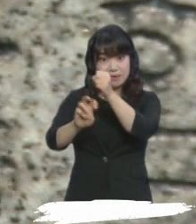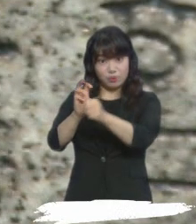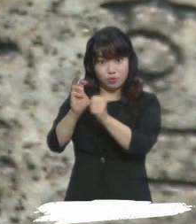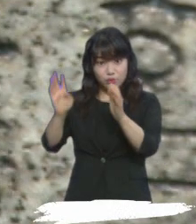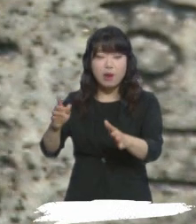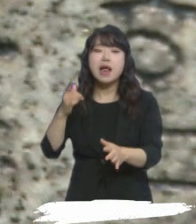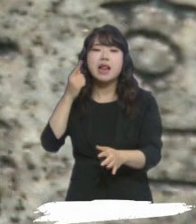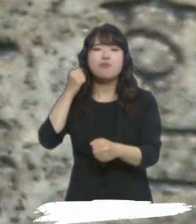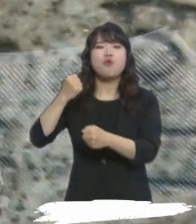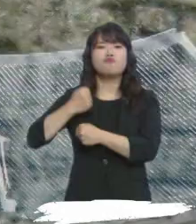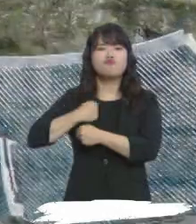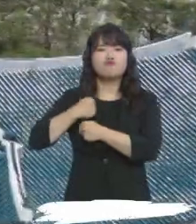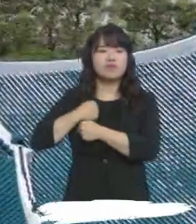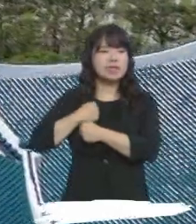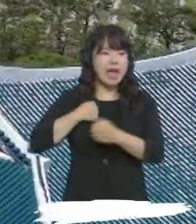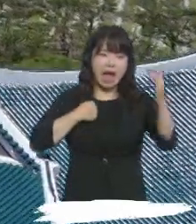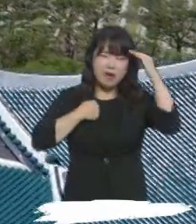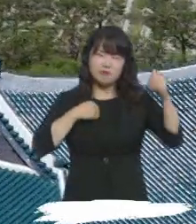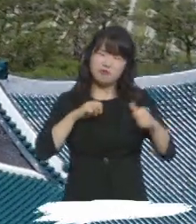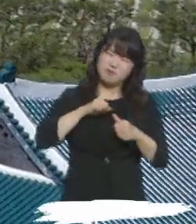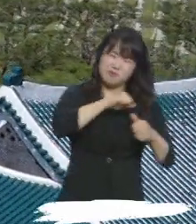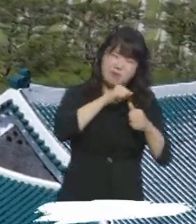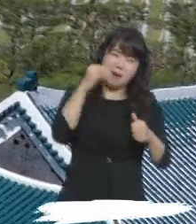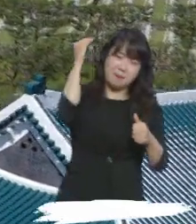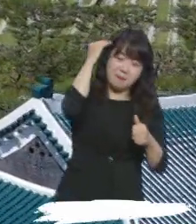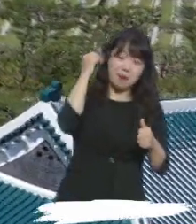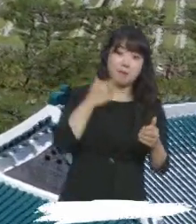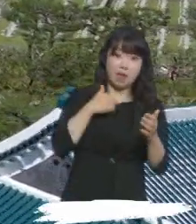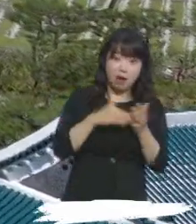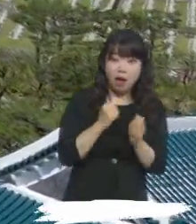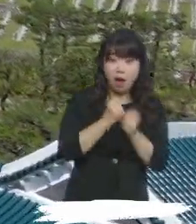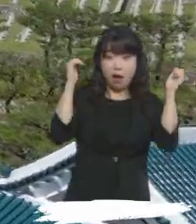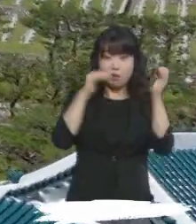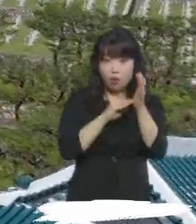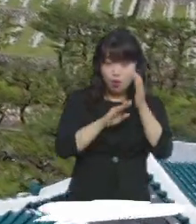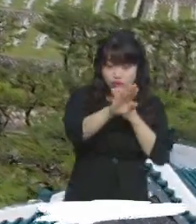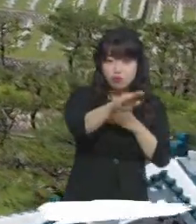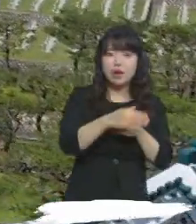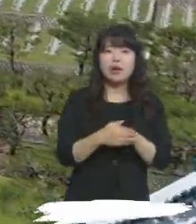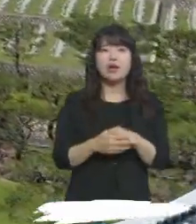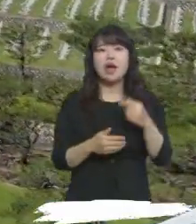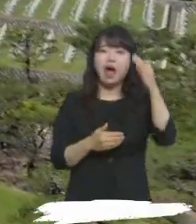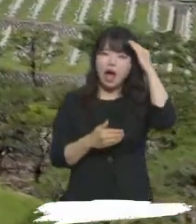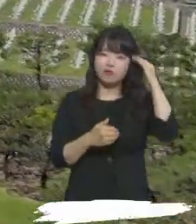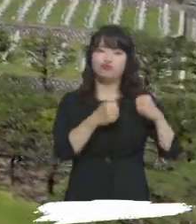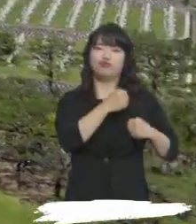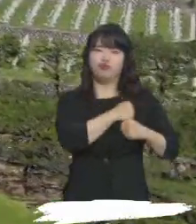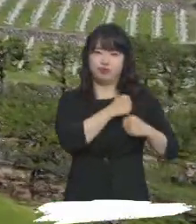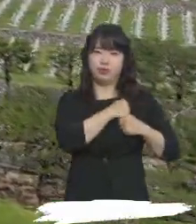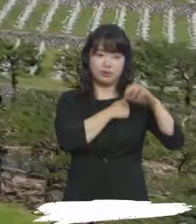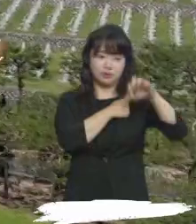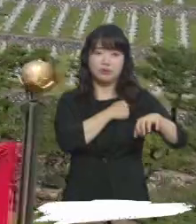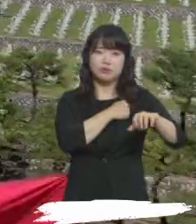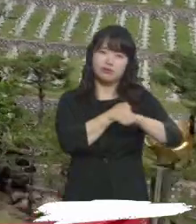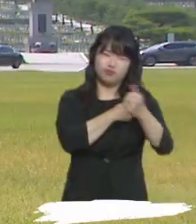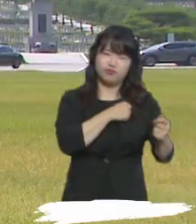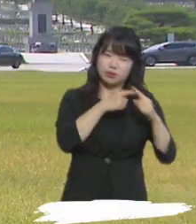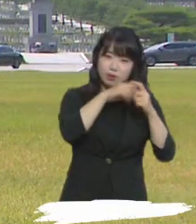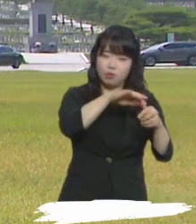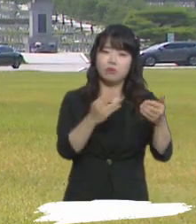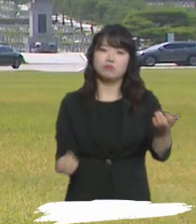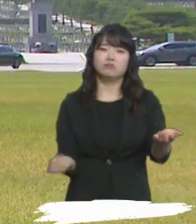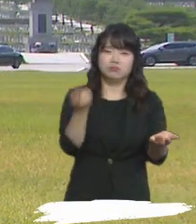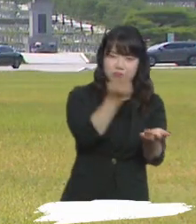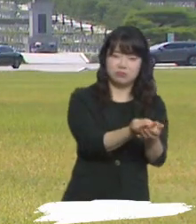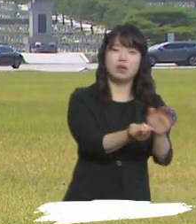30년을 일본군으로 침략에 앞장섰던 이들이 해방 후 우리 국군의 요직을 꿰차며 현충원에 안장된 겁니다.